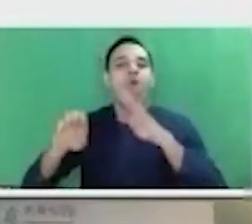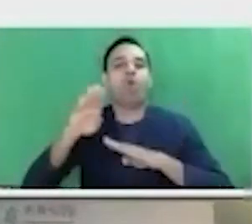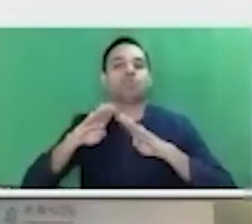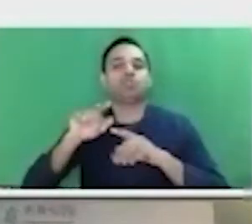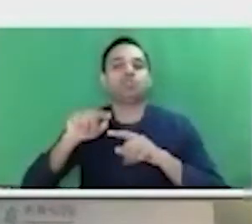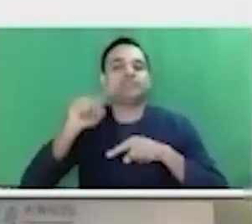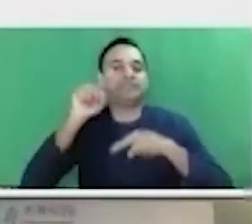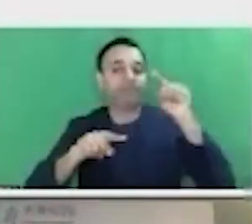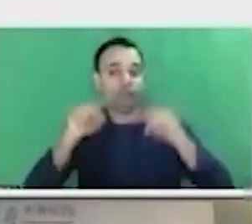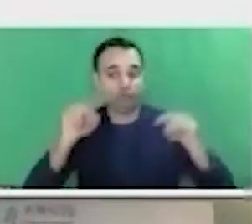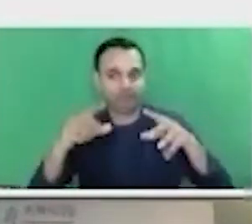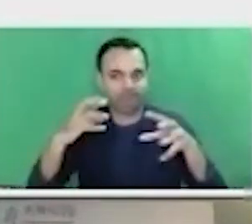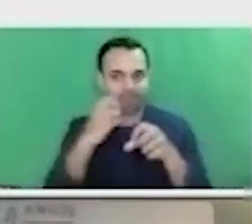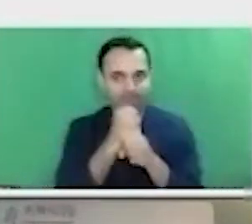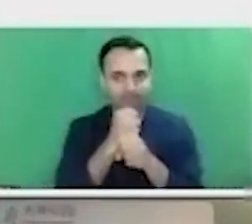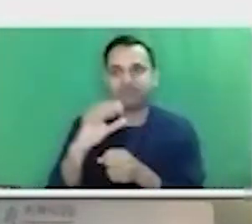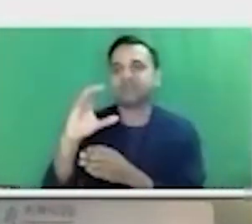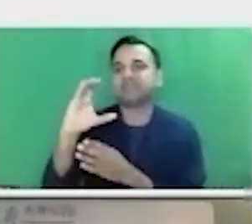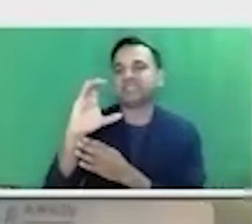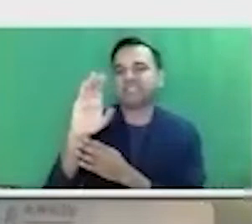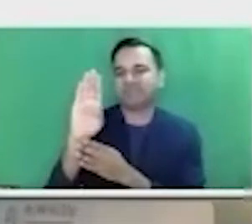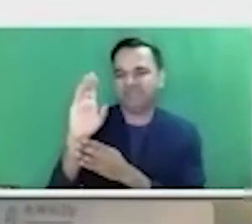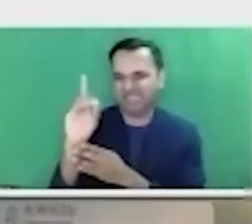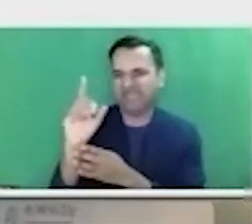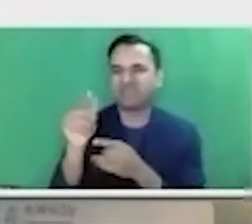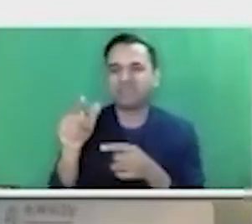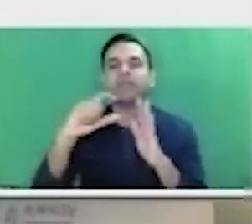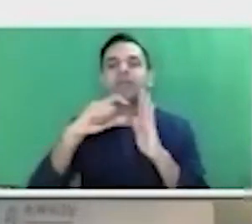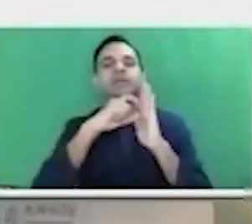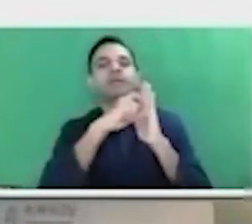ونريد المشاركة الكاملة للمرأة